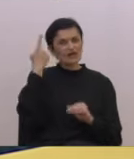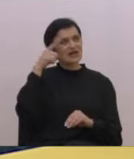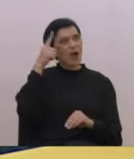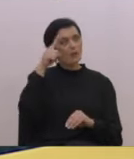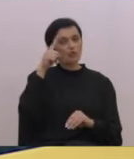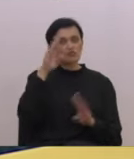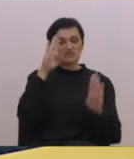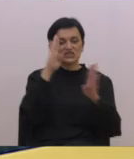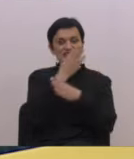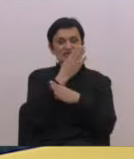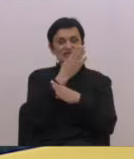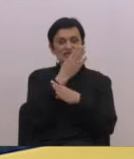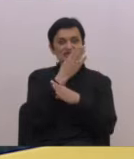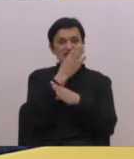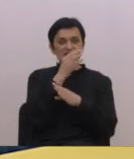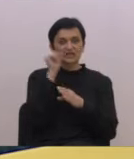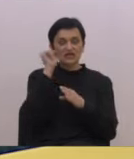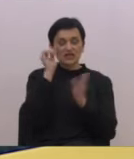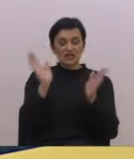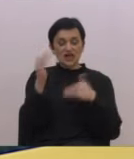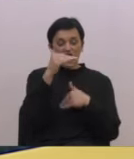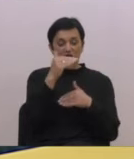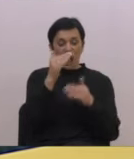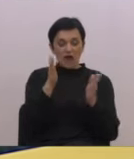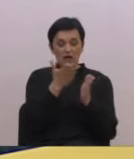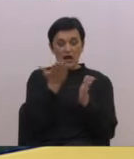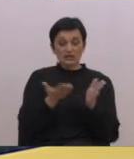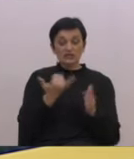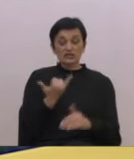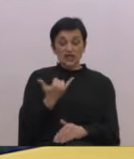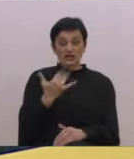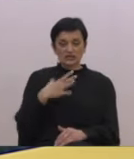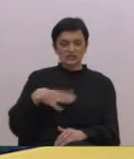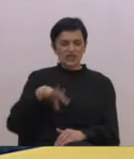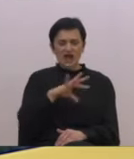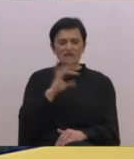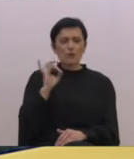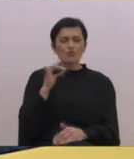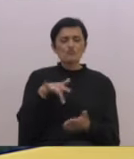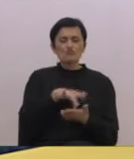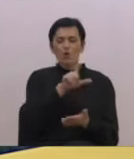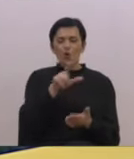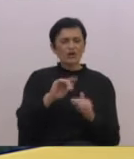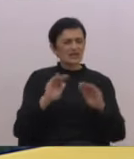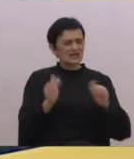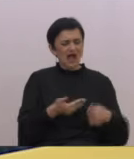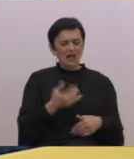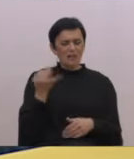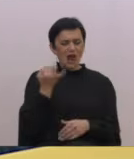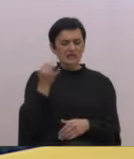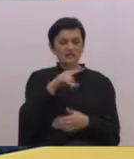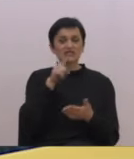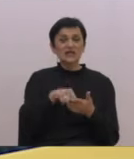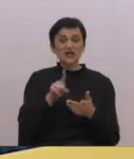კრისხაც. დღეს საქართველოს მოქალაქეებს ნაკლებად აინტერესებთ ის საკითხები, რაზეც აქ